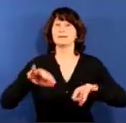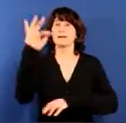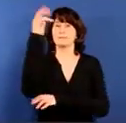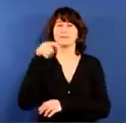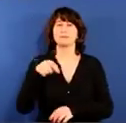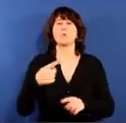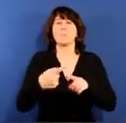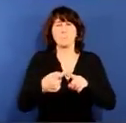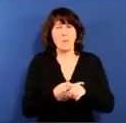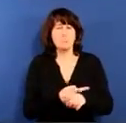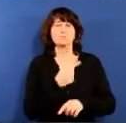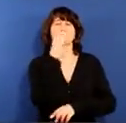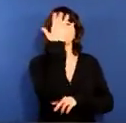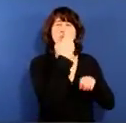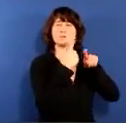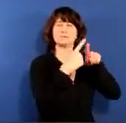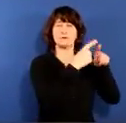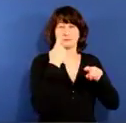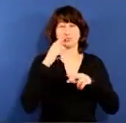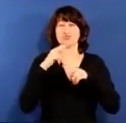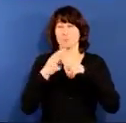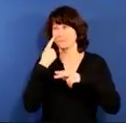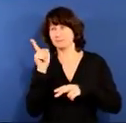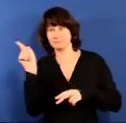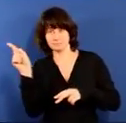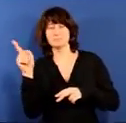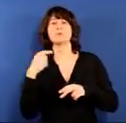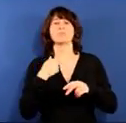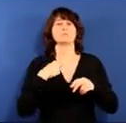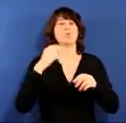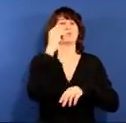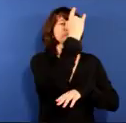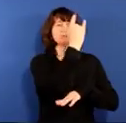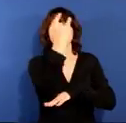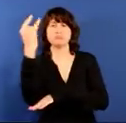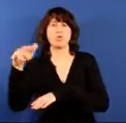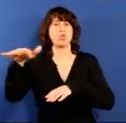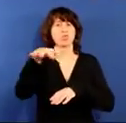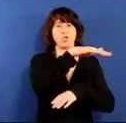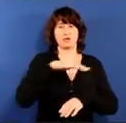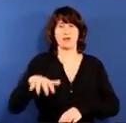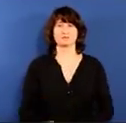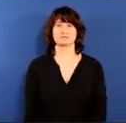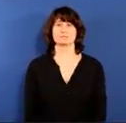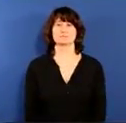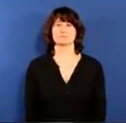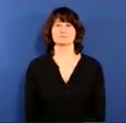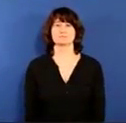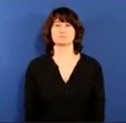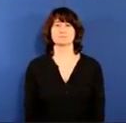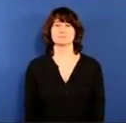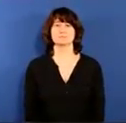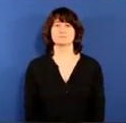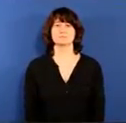dituzte bakoitzak bere zuhaitz egunean. Nekazaritza Sailak egun hau aprobetxatuko du espezie hostozabalen balioa